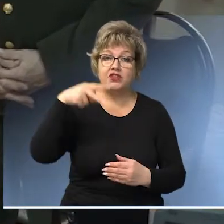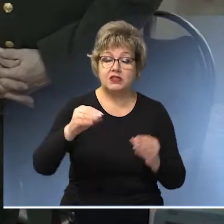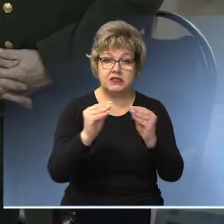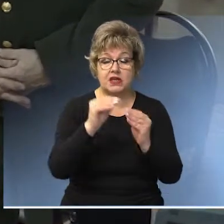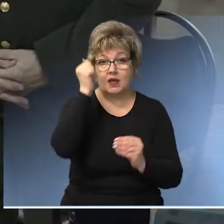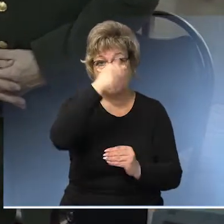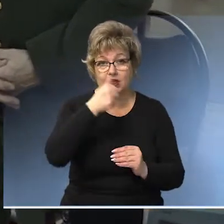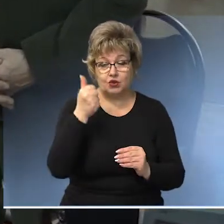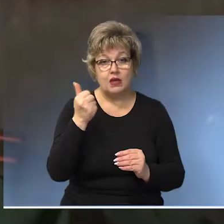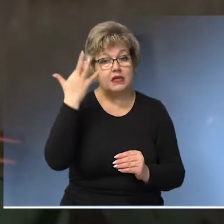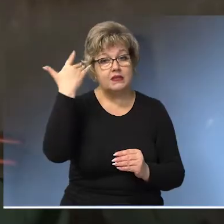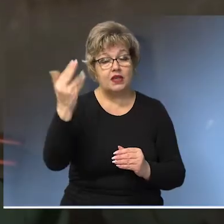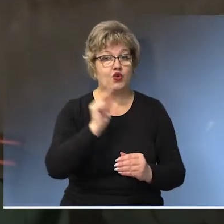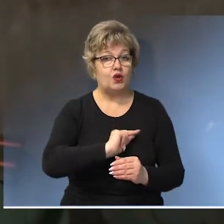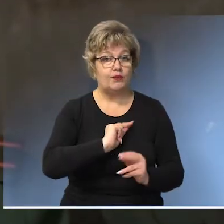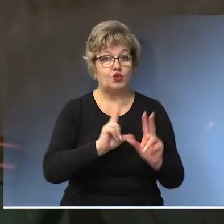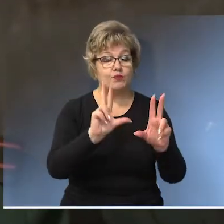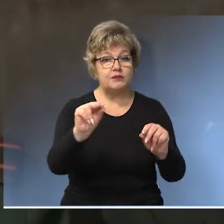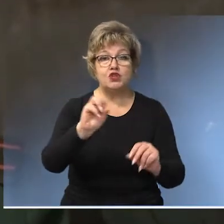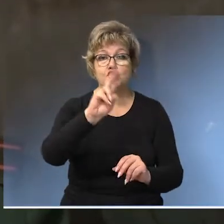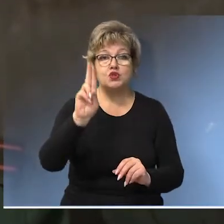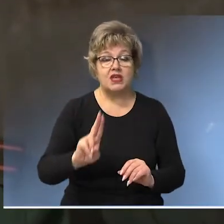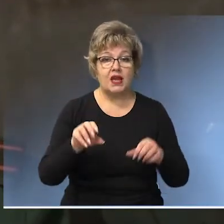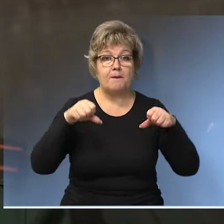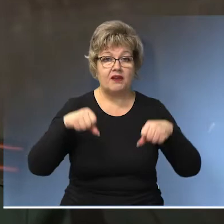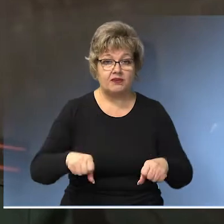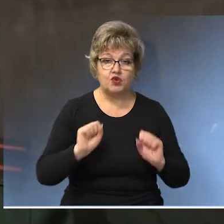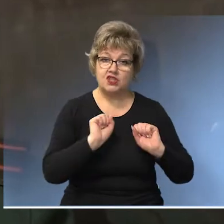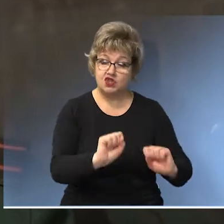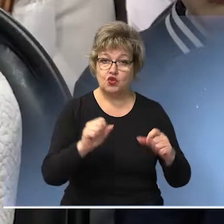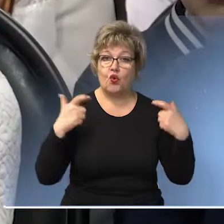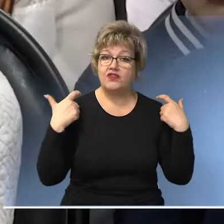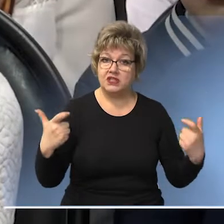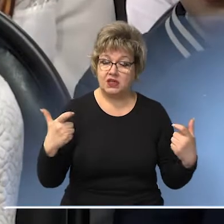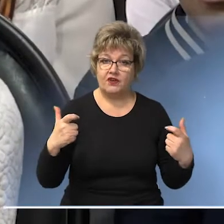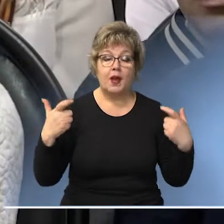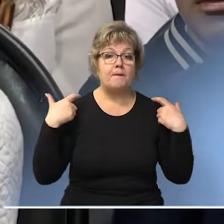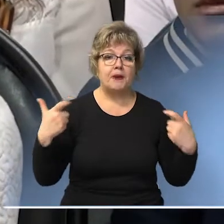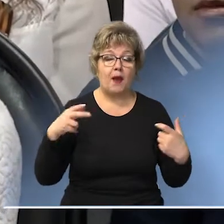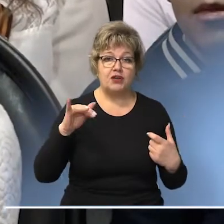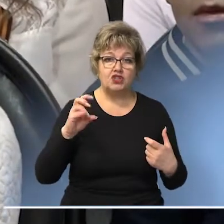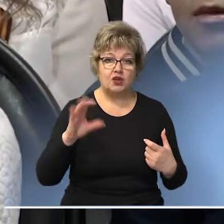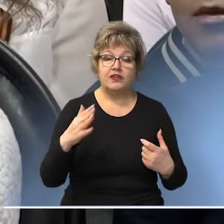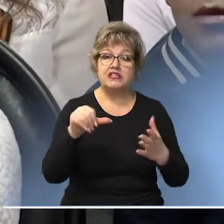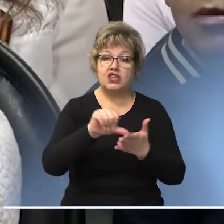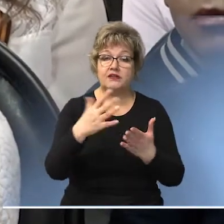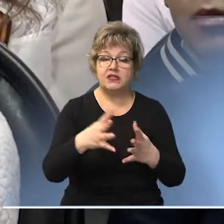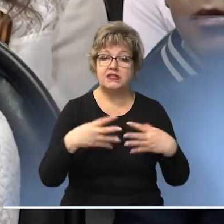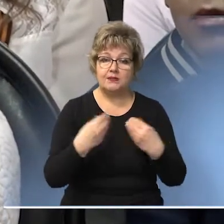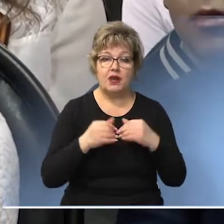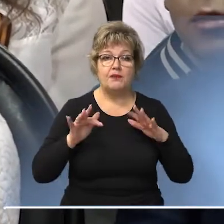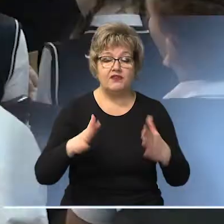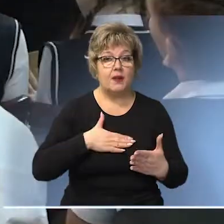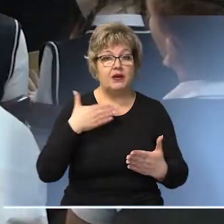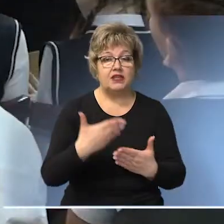в 2010 году. Цель ее работы – обеспечение социальной и правовой защищенности офицеров, прапорщиков и членов их семей, а